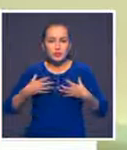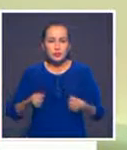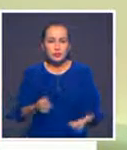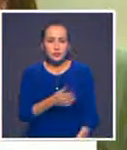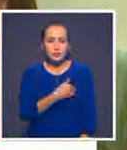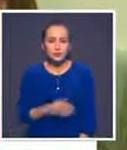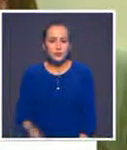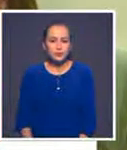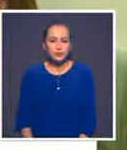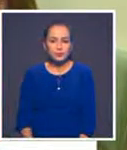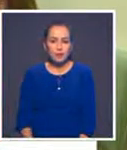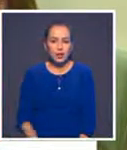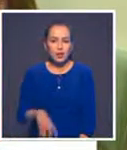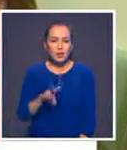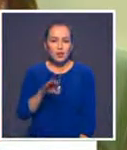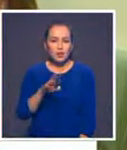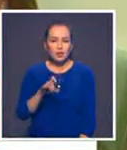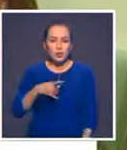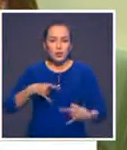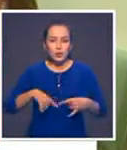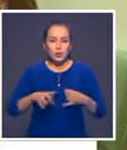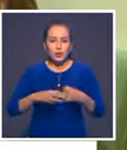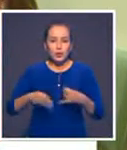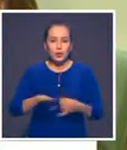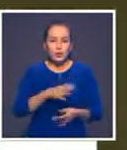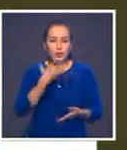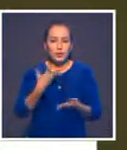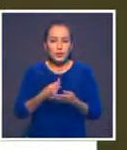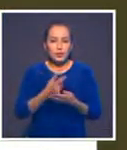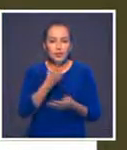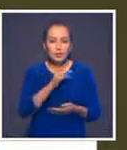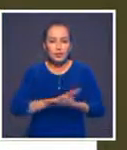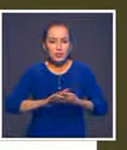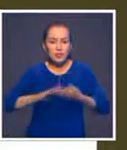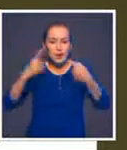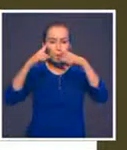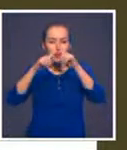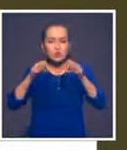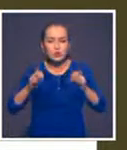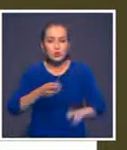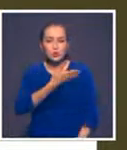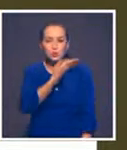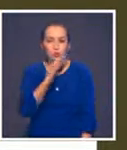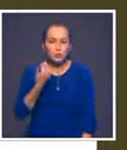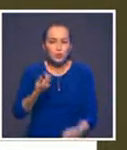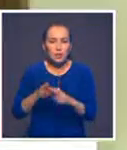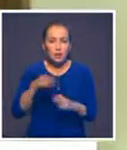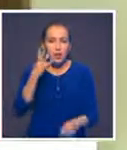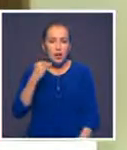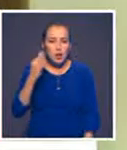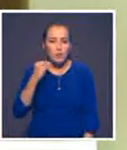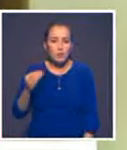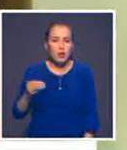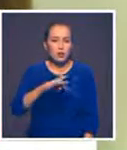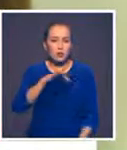ауырып кетті. Мөлдірдің туған ауылында жасанды бүйрек арқылы қанды тазартатын медициналық аппарат жоқ. Сондықтан анасымен бірге Алматы облысы Алакөл ауданына